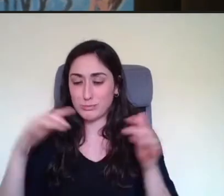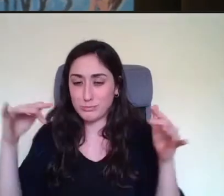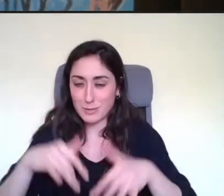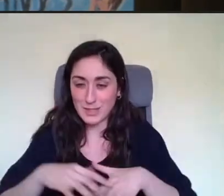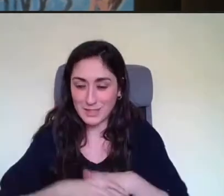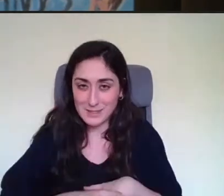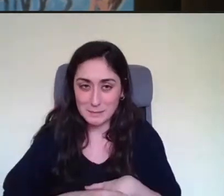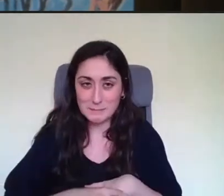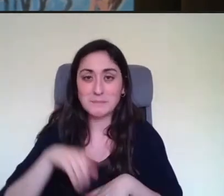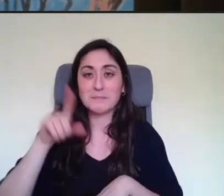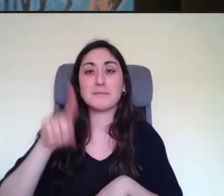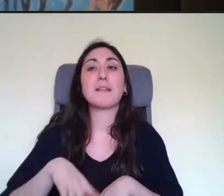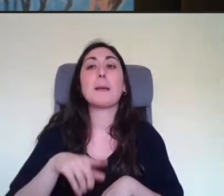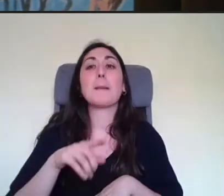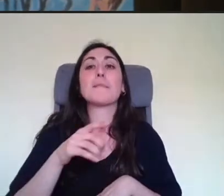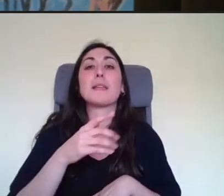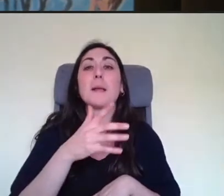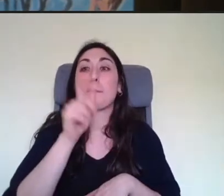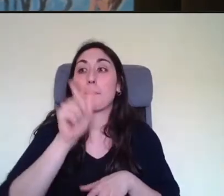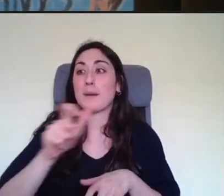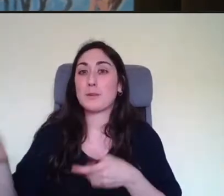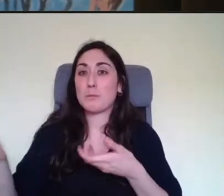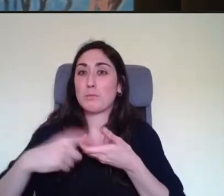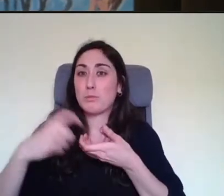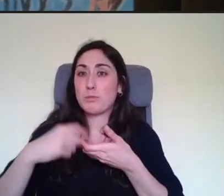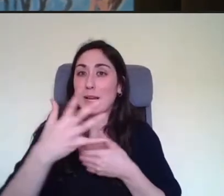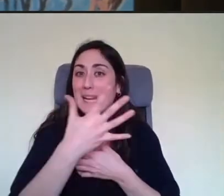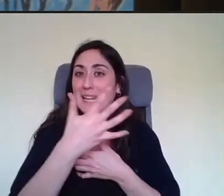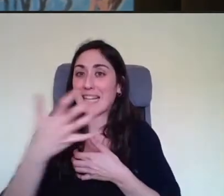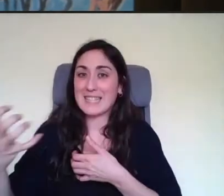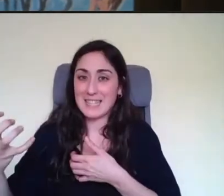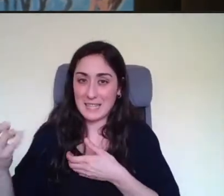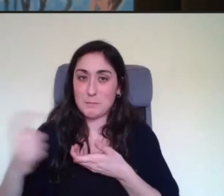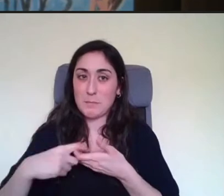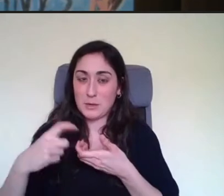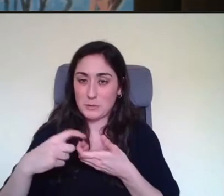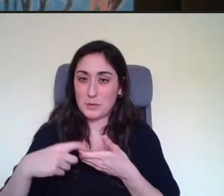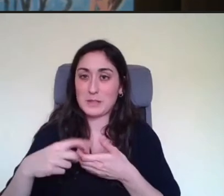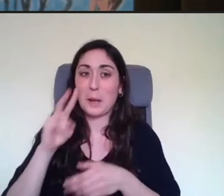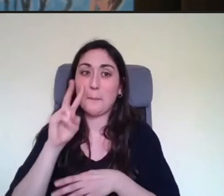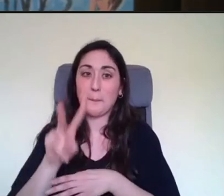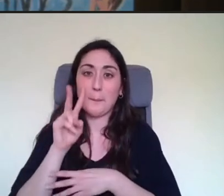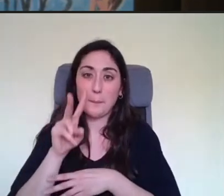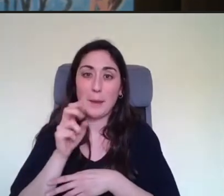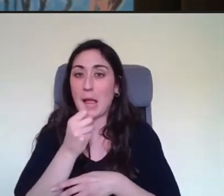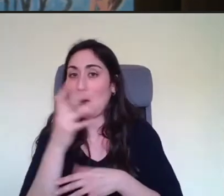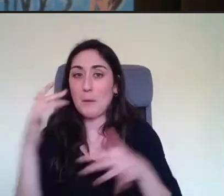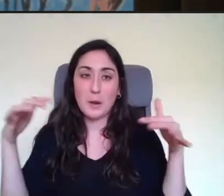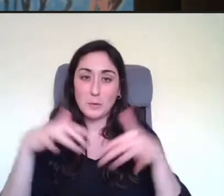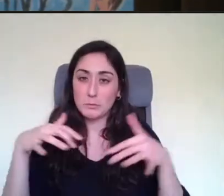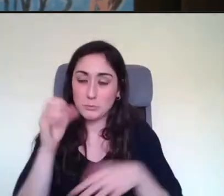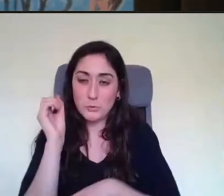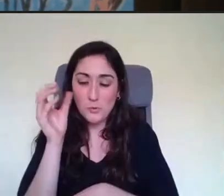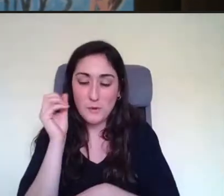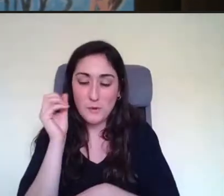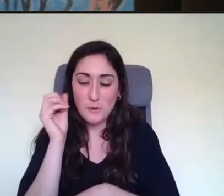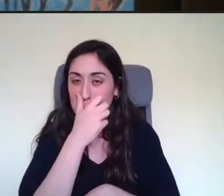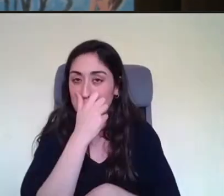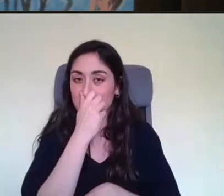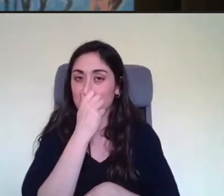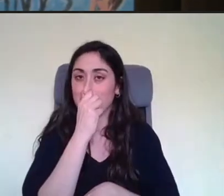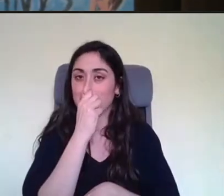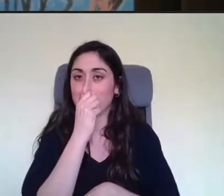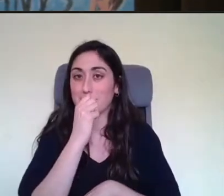de 500 assistents que han pogut visualitzar algunes de les conferències en moments puntuals. Malgrat